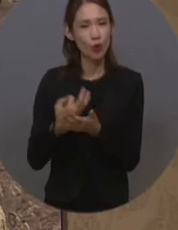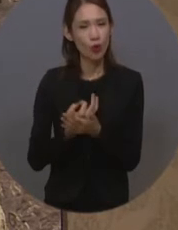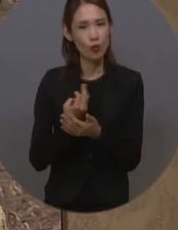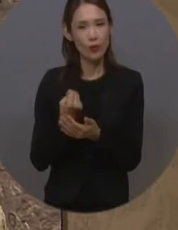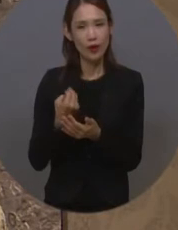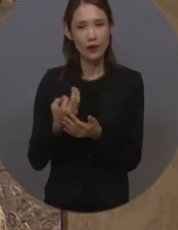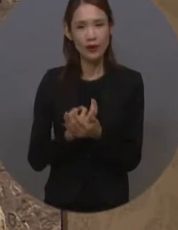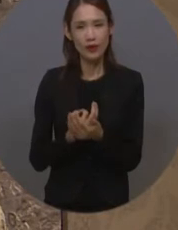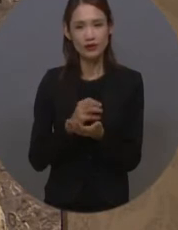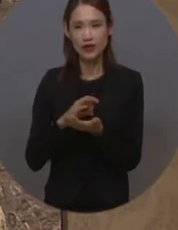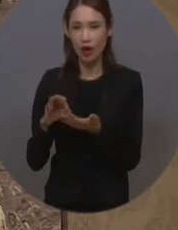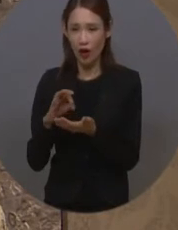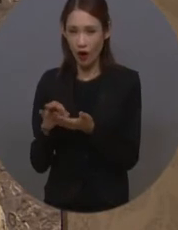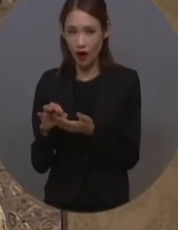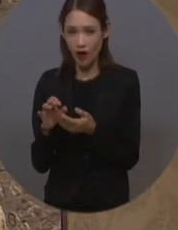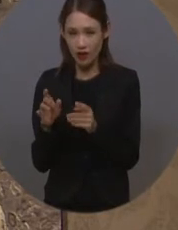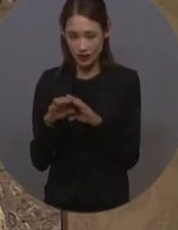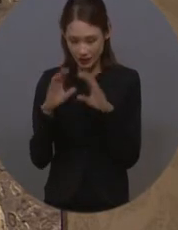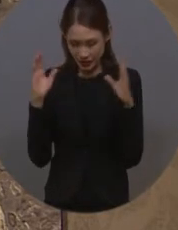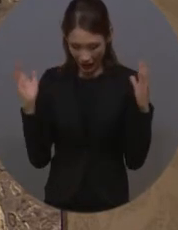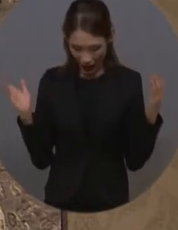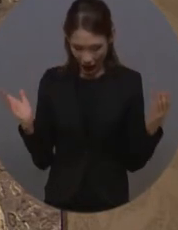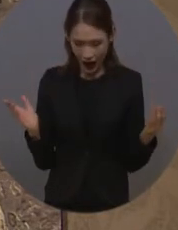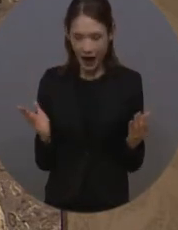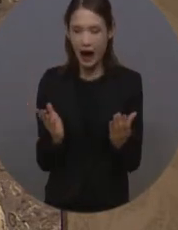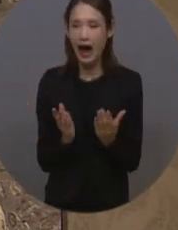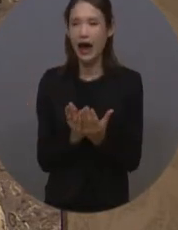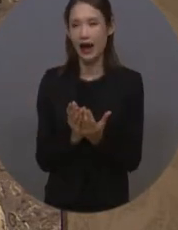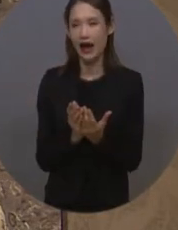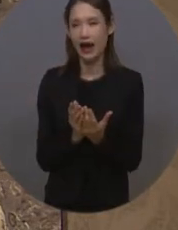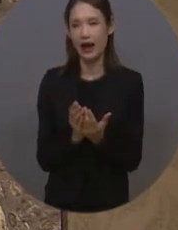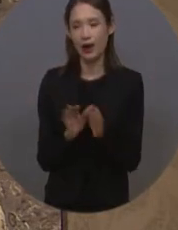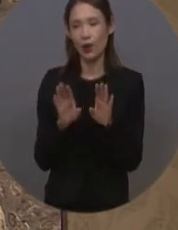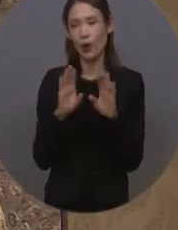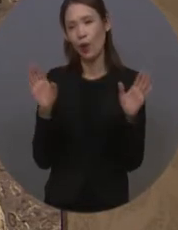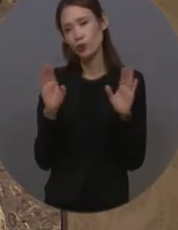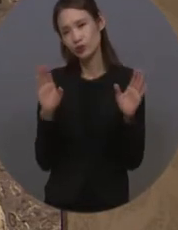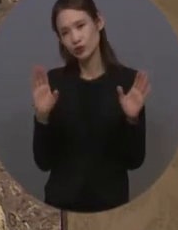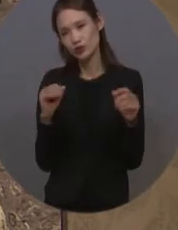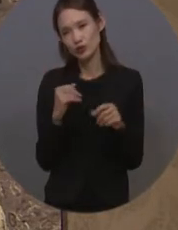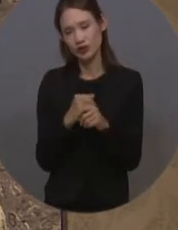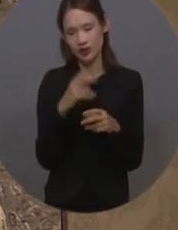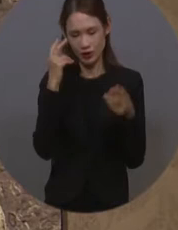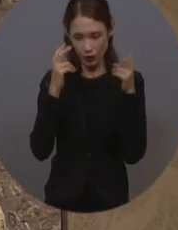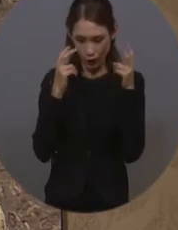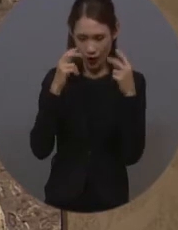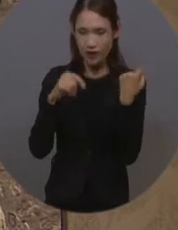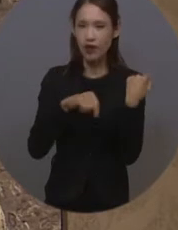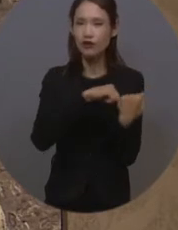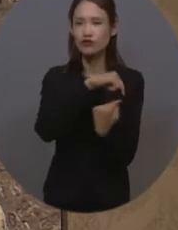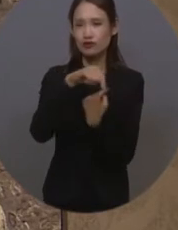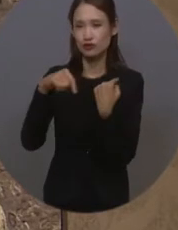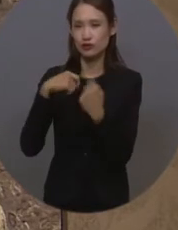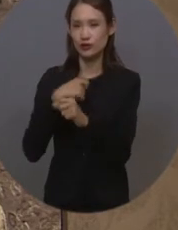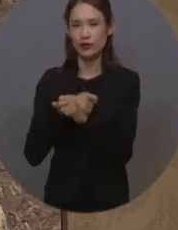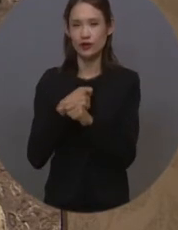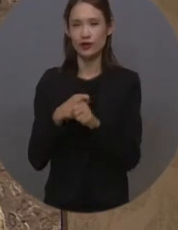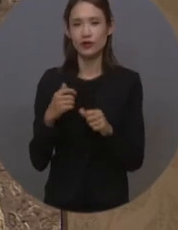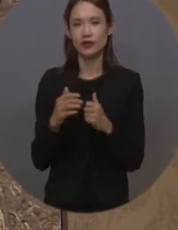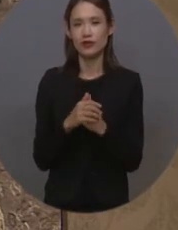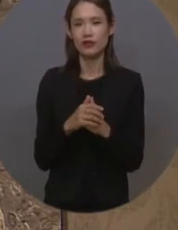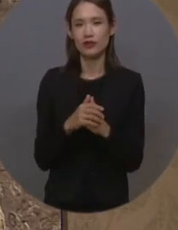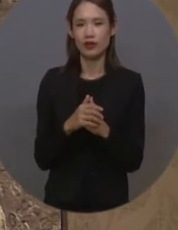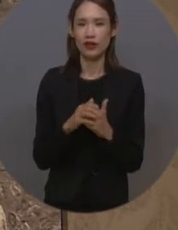얼마를 썼는지까지 아예 그냥 다 열어놓고 회사를 네. 운영을 해요. 네. 그렇기 때문에